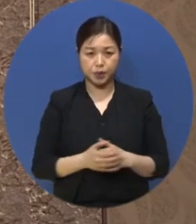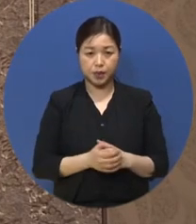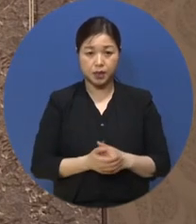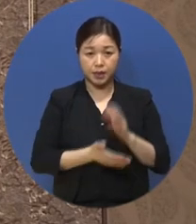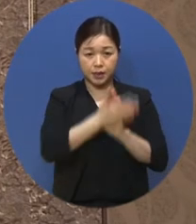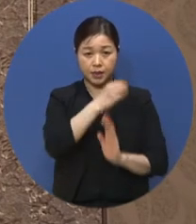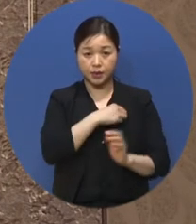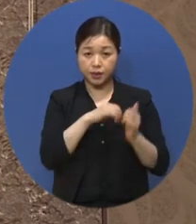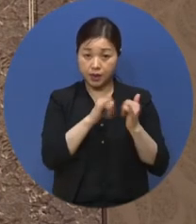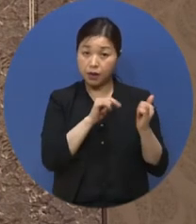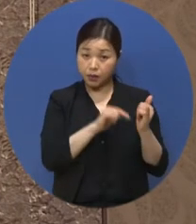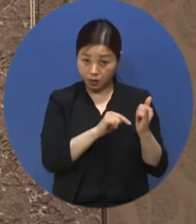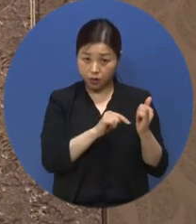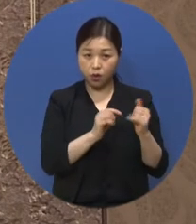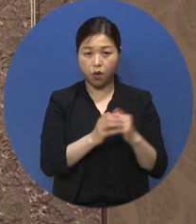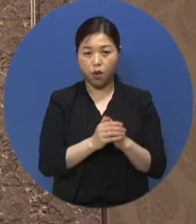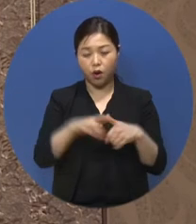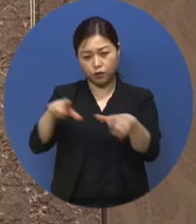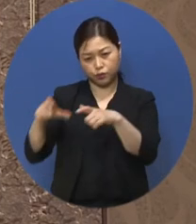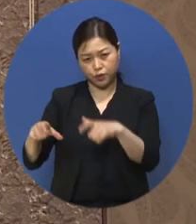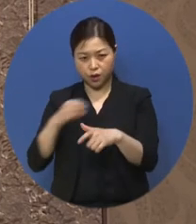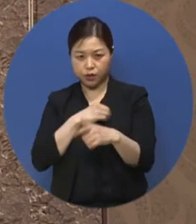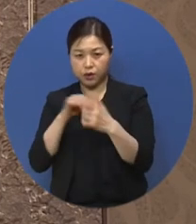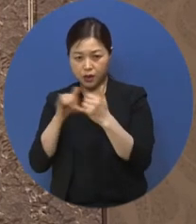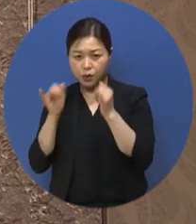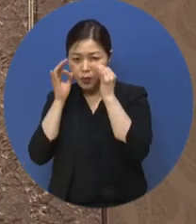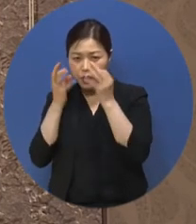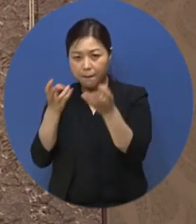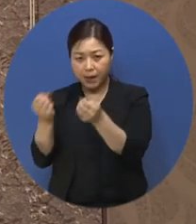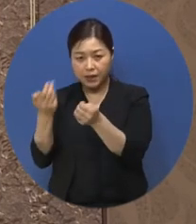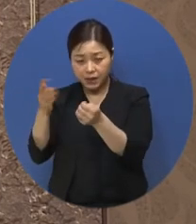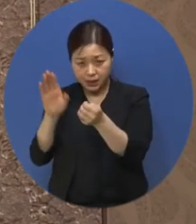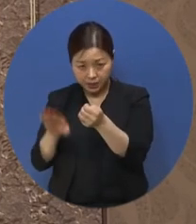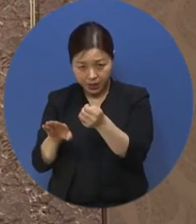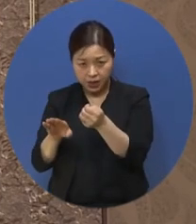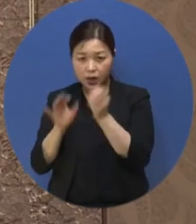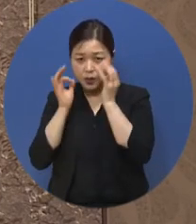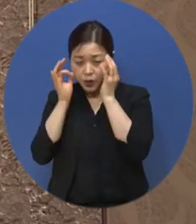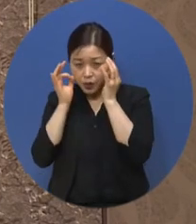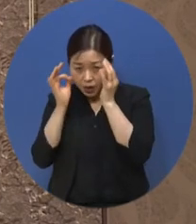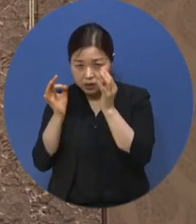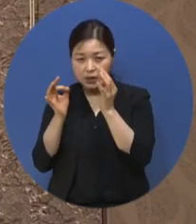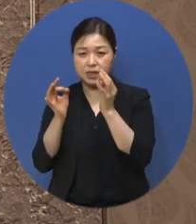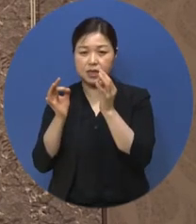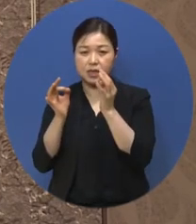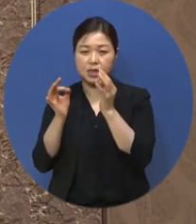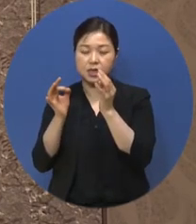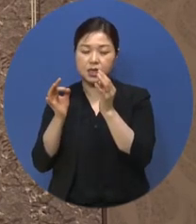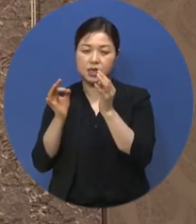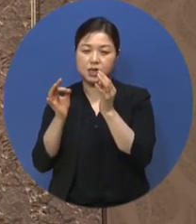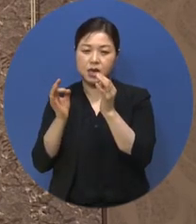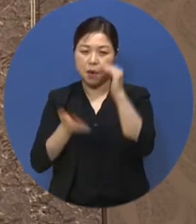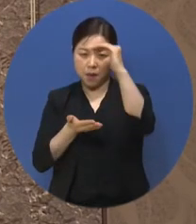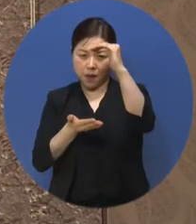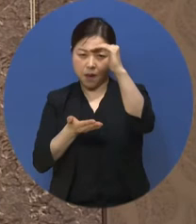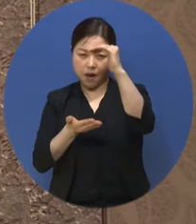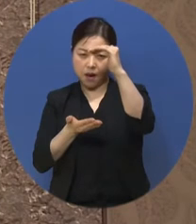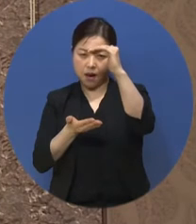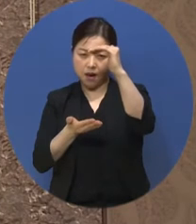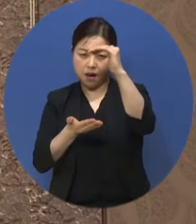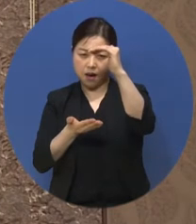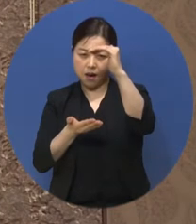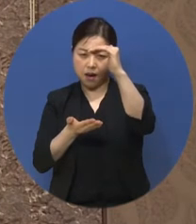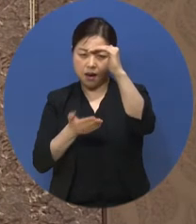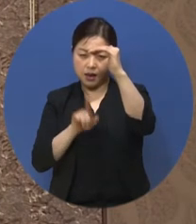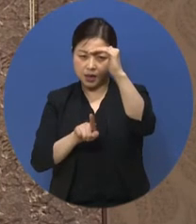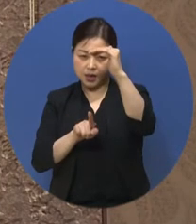자체가. 그래서 구의원들도 노력은 많이 하지만 네. 노력하는 양이 뭐 5라고 12만 점일 때 한 5, 6이면 네. 시의원이